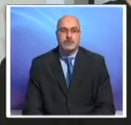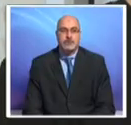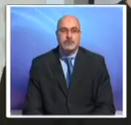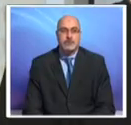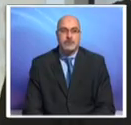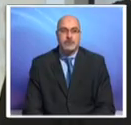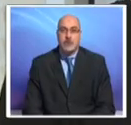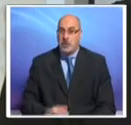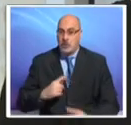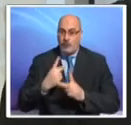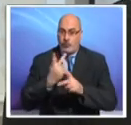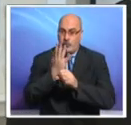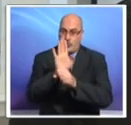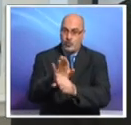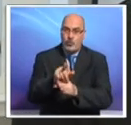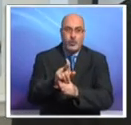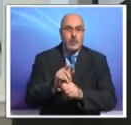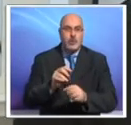جينا اليوم نقدم لكم عروض